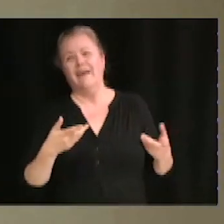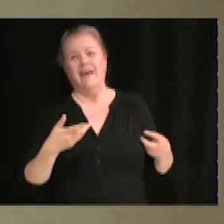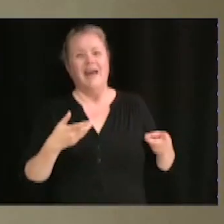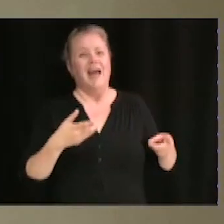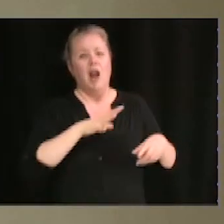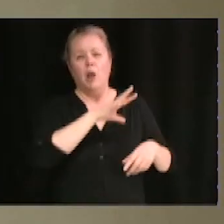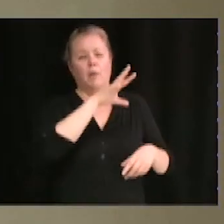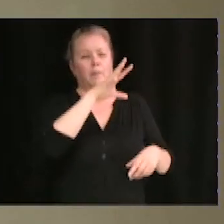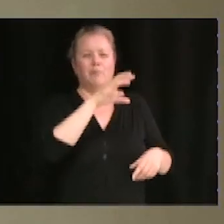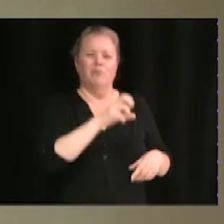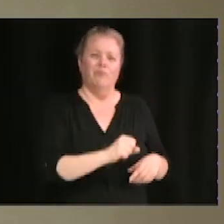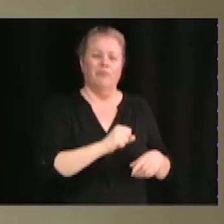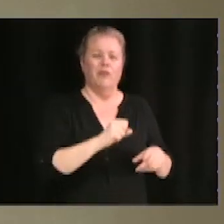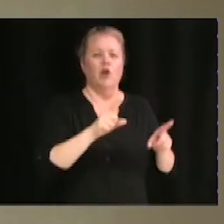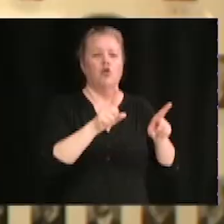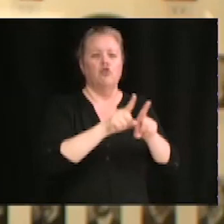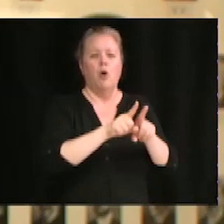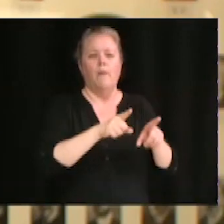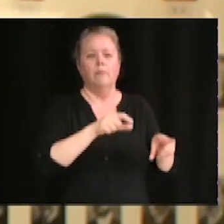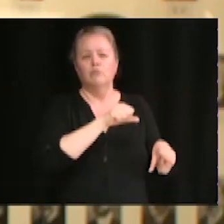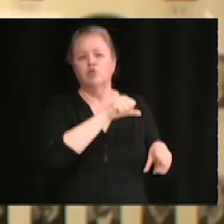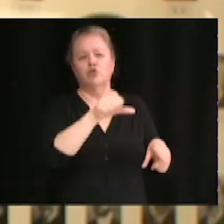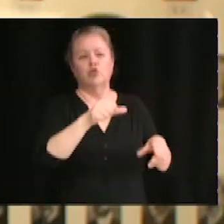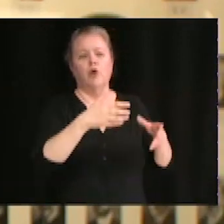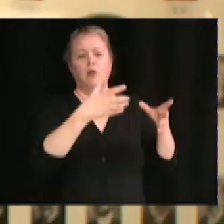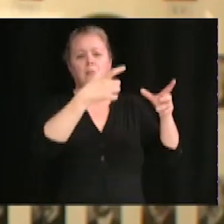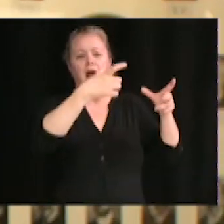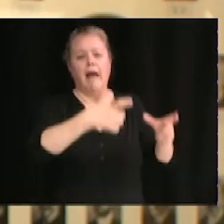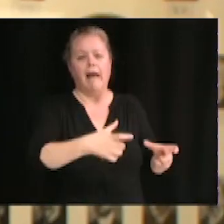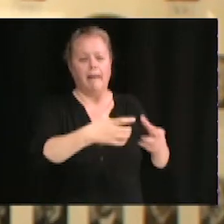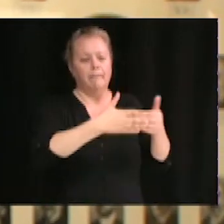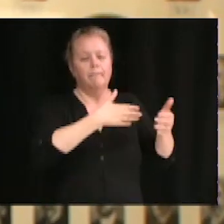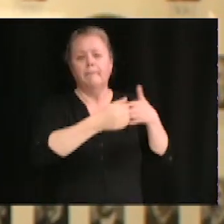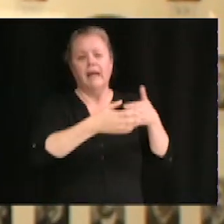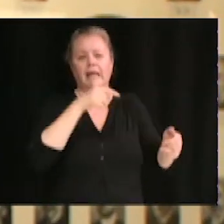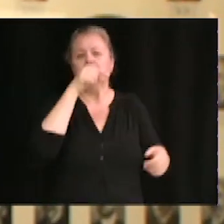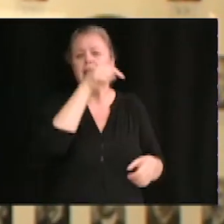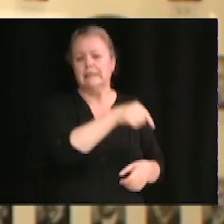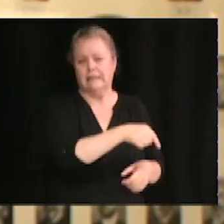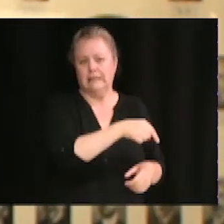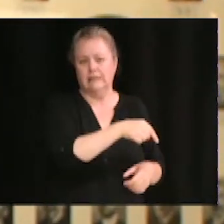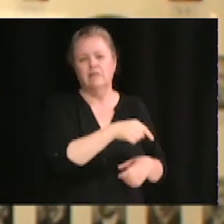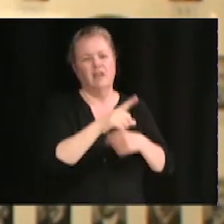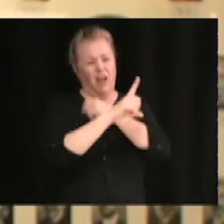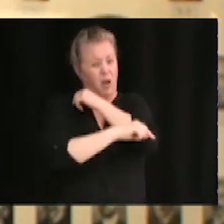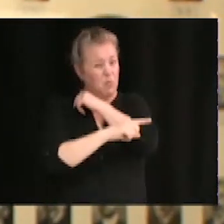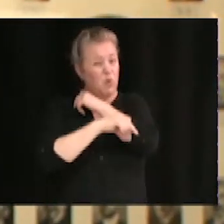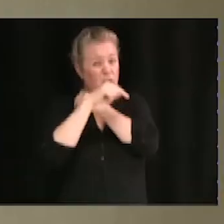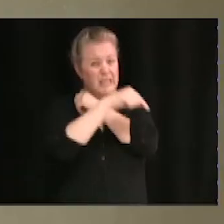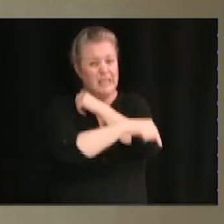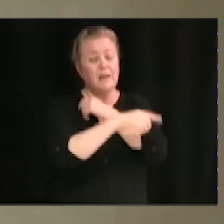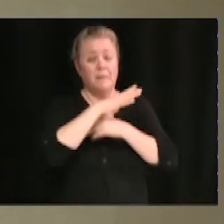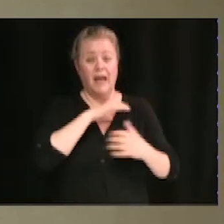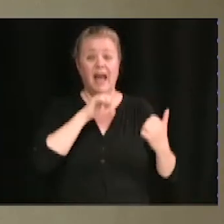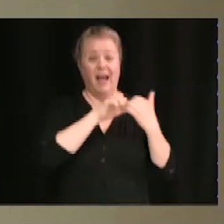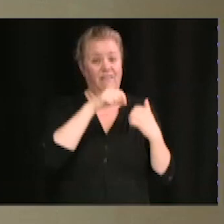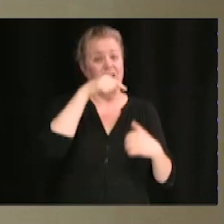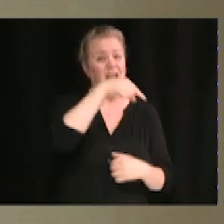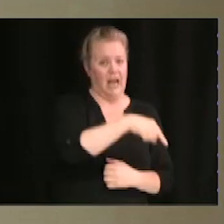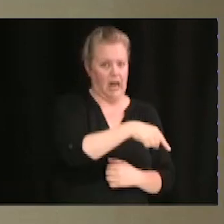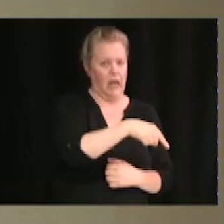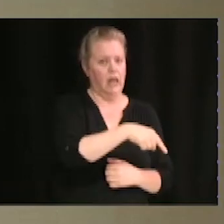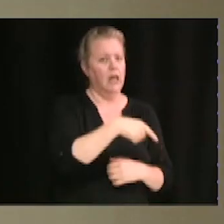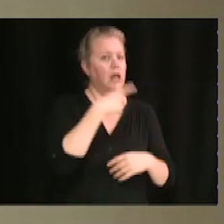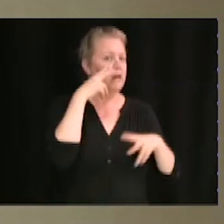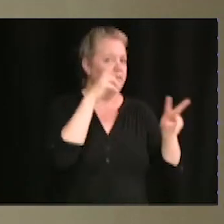ou je sais pas comment exactement désigner ça.'employé. Je sais que c'est une… Bien, peu importe, mais c'est avec cette dame qu'on est en train de faire les